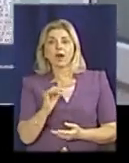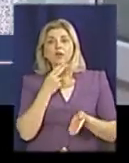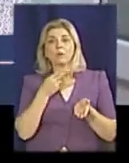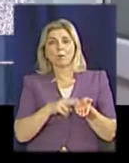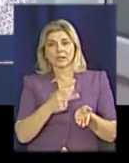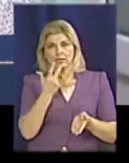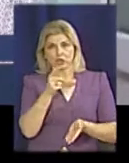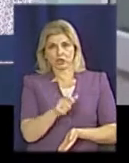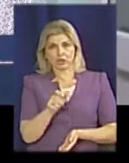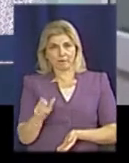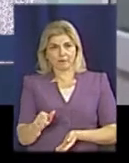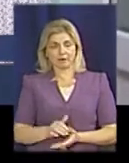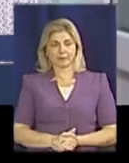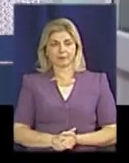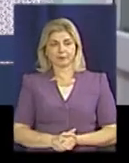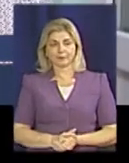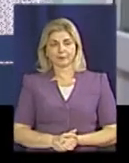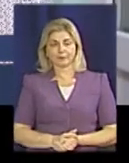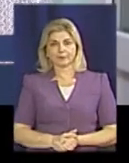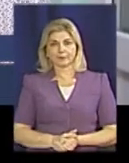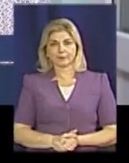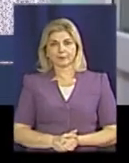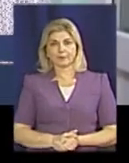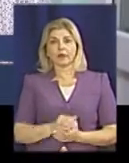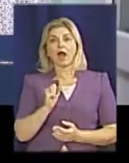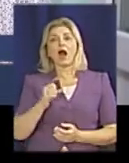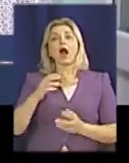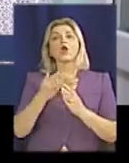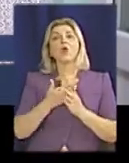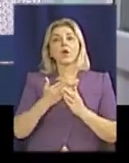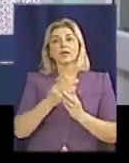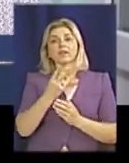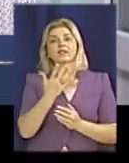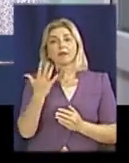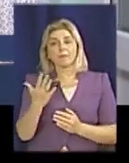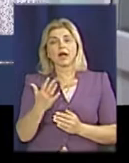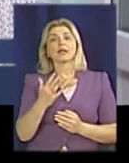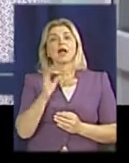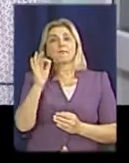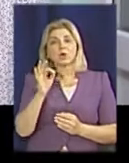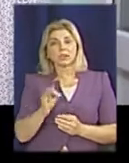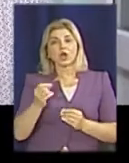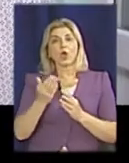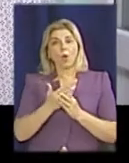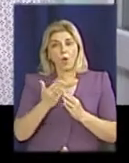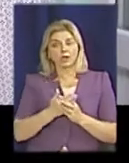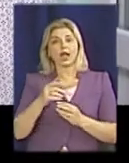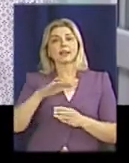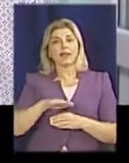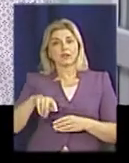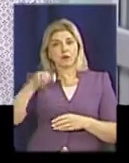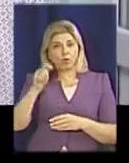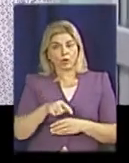чоловіка. У Людмили Іванівни зареєстровано 3 людини, а пільгою 25% дітей війни користуються. Вона одна.